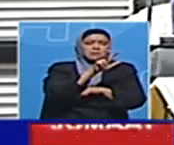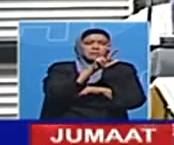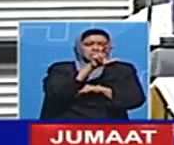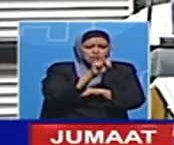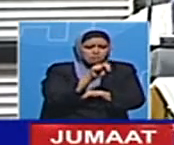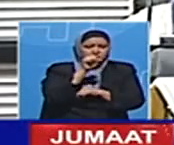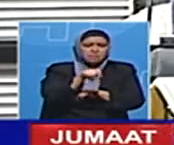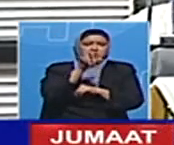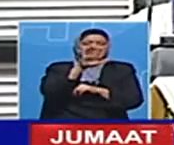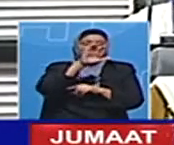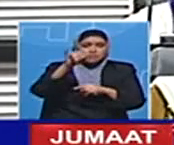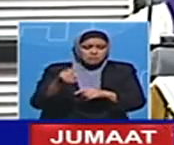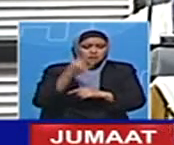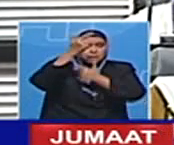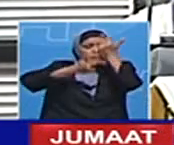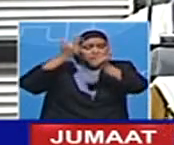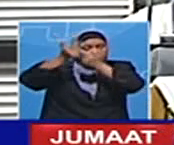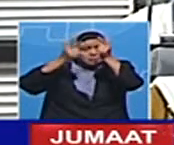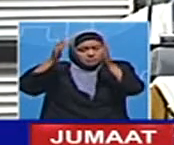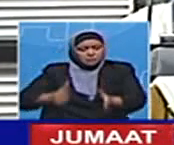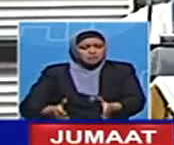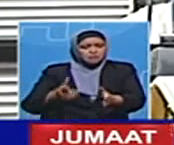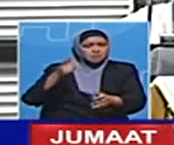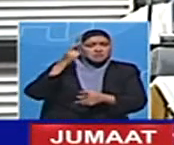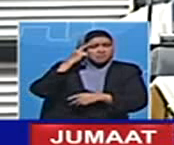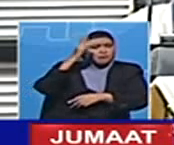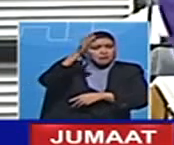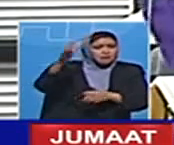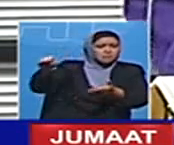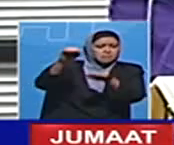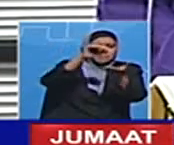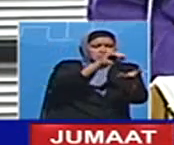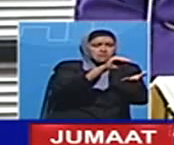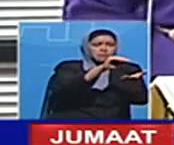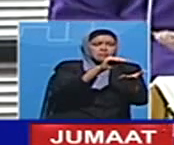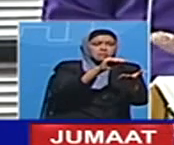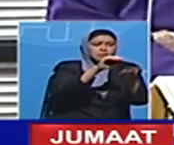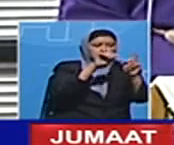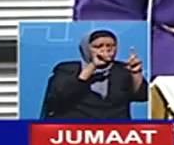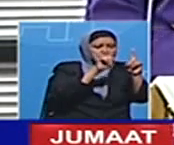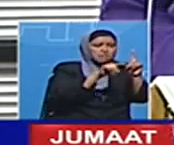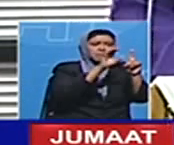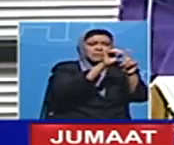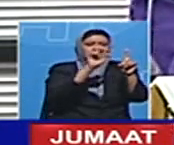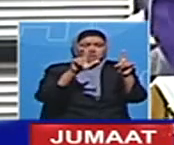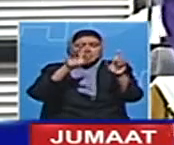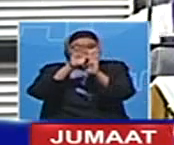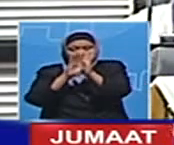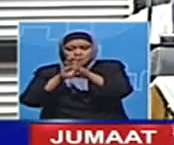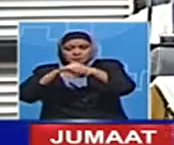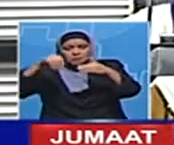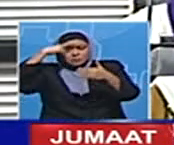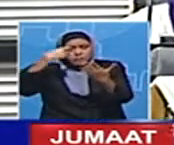mensasarkan.5 juta pelancong jka menyumbang sebanyak R3 bilion kepada ekonomi